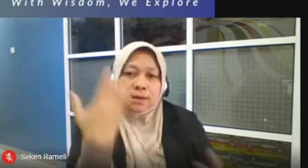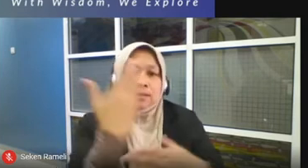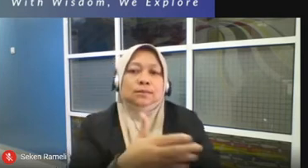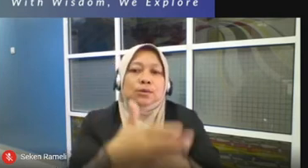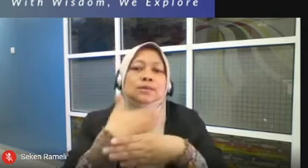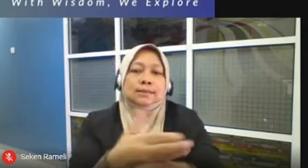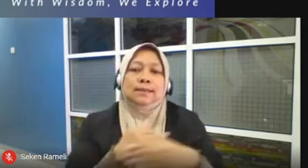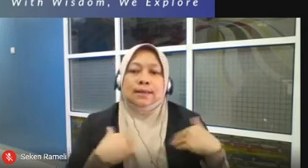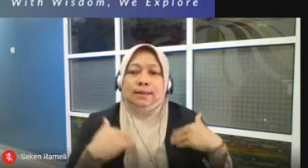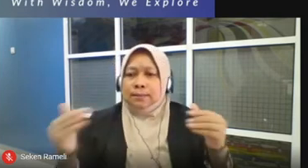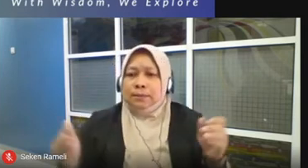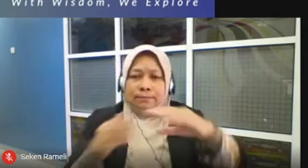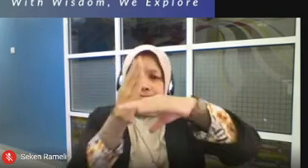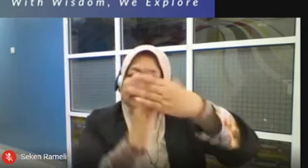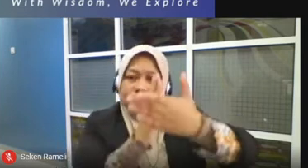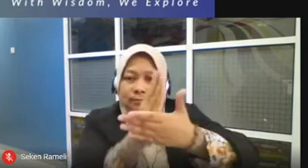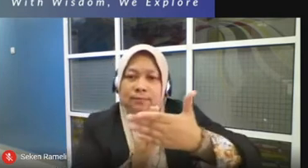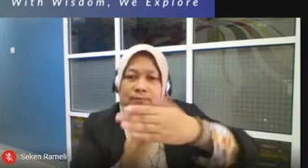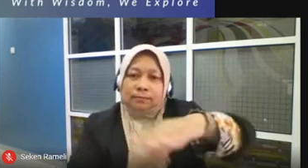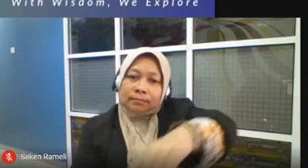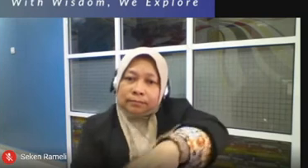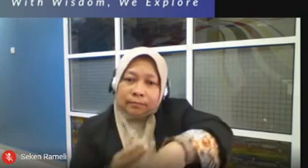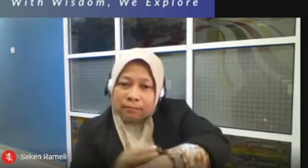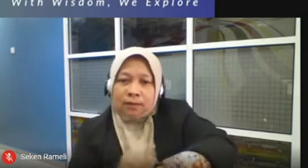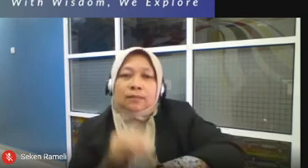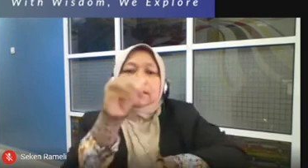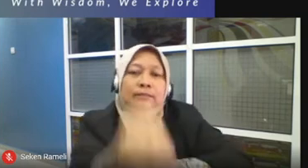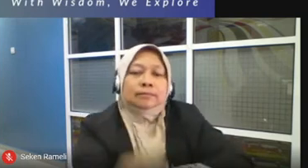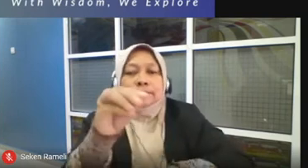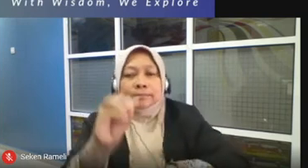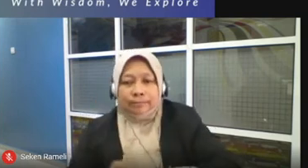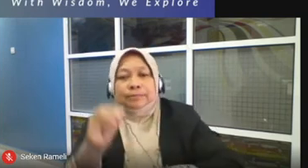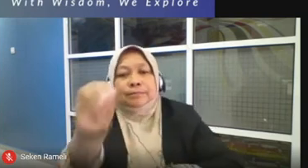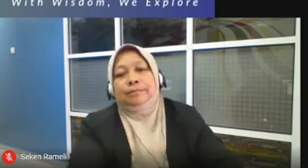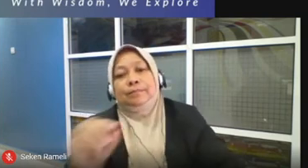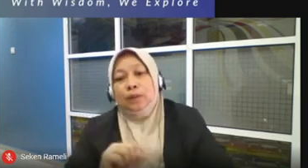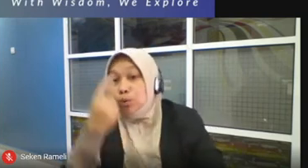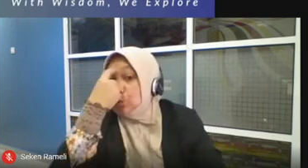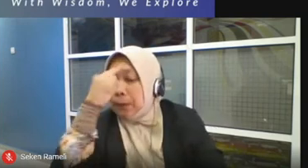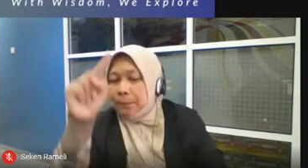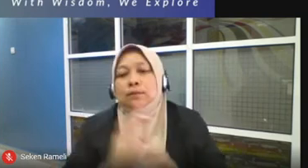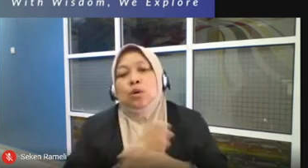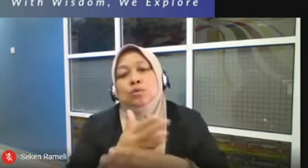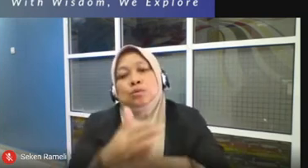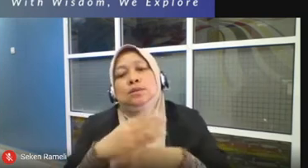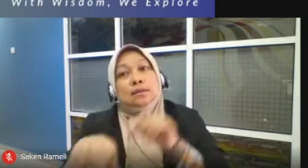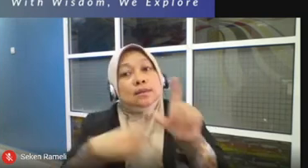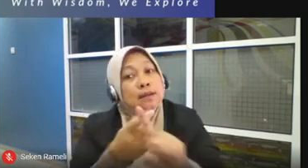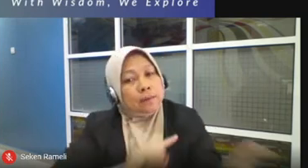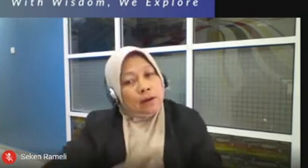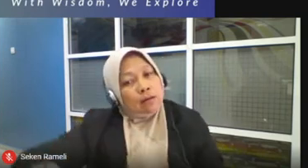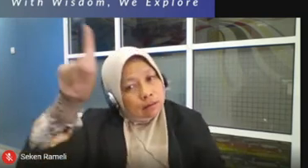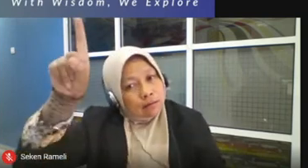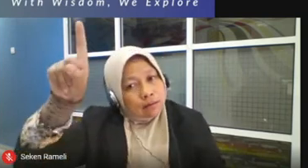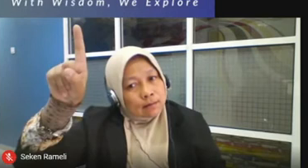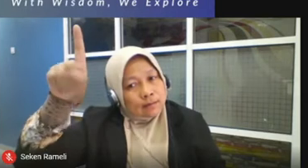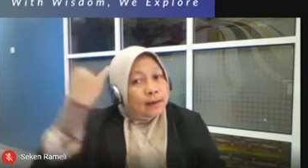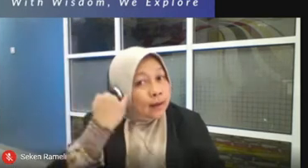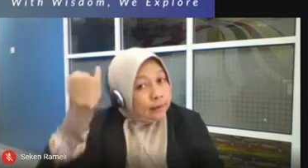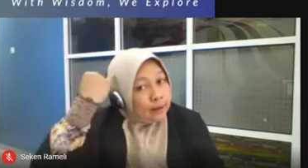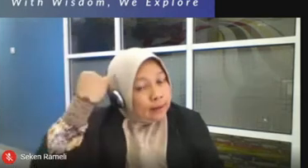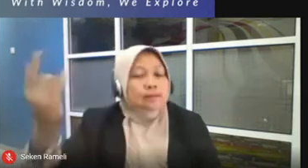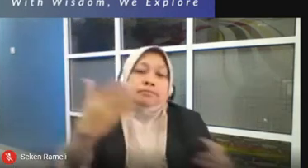medium perantara saja, yang mana ilmu yang saya kongsikan ini semata-mata milik Allah Subhanahu Wa Taala. Jadi saya cuma